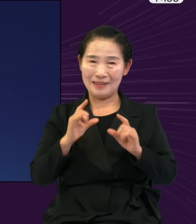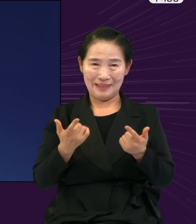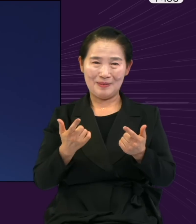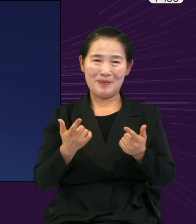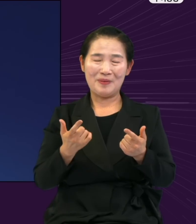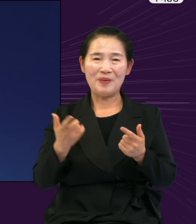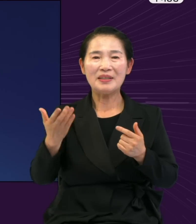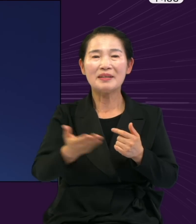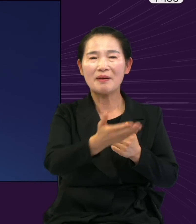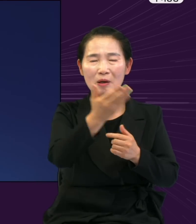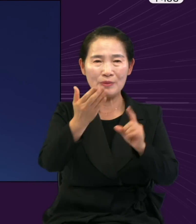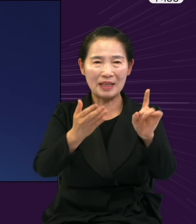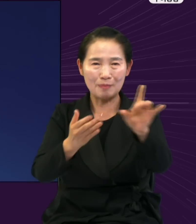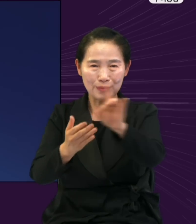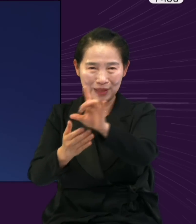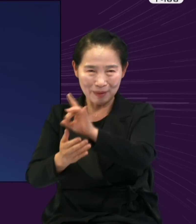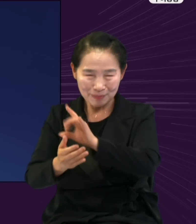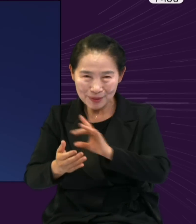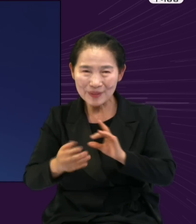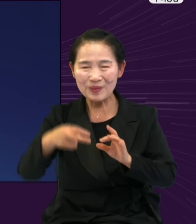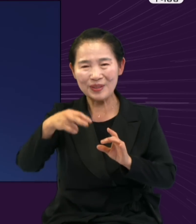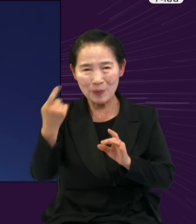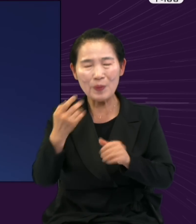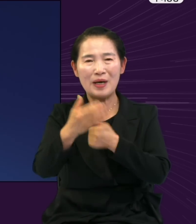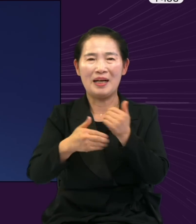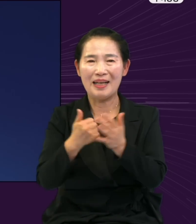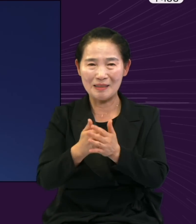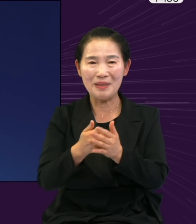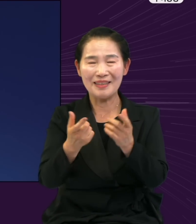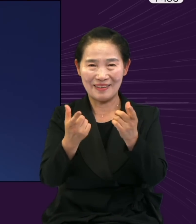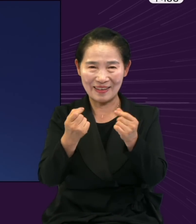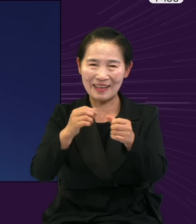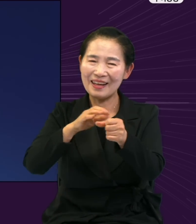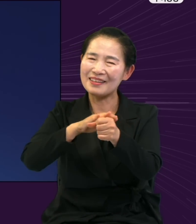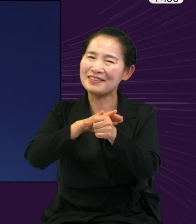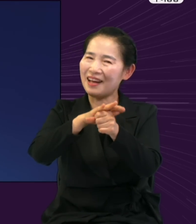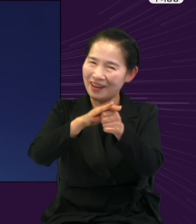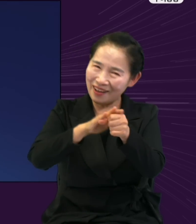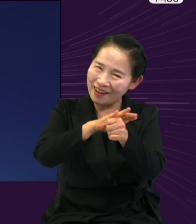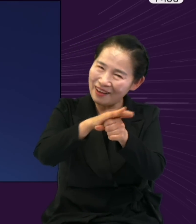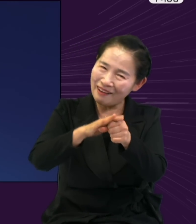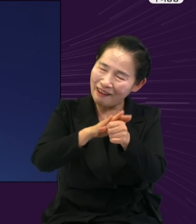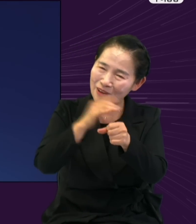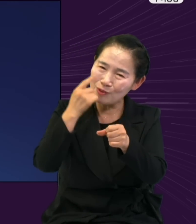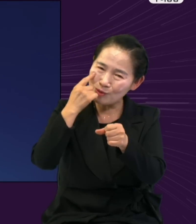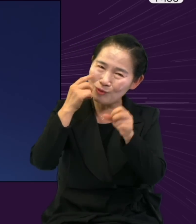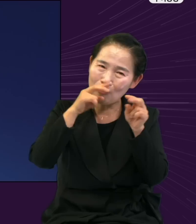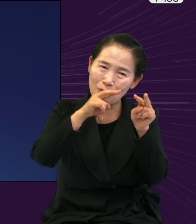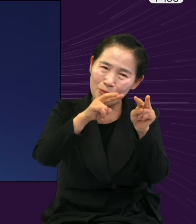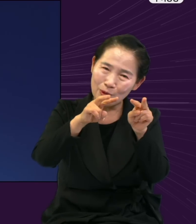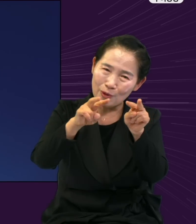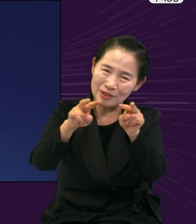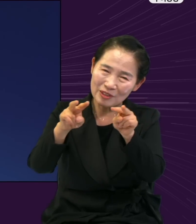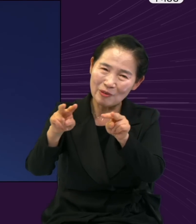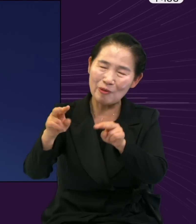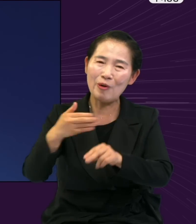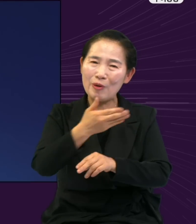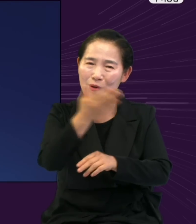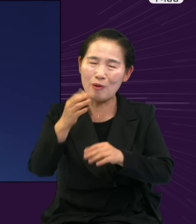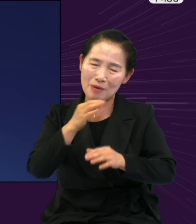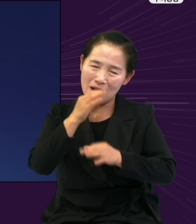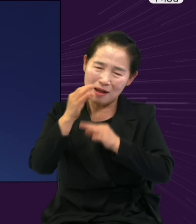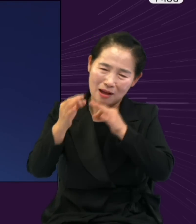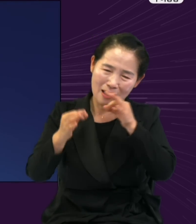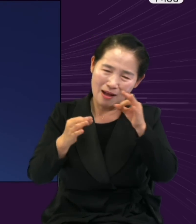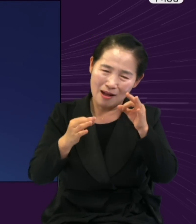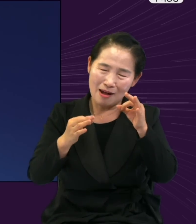여러분 한 분 한 분도 하나님께서 그렇게 사랑하시는 눈으로 바라보시며 여러분의 소리에 귀를 기울이고